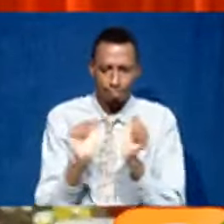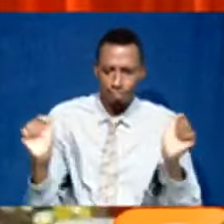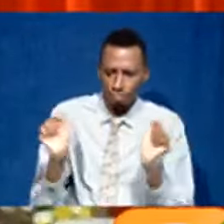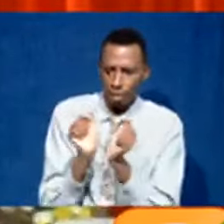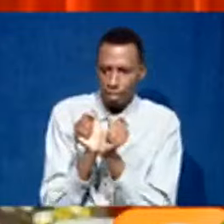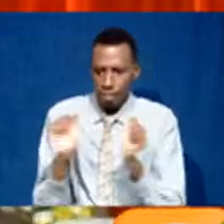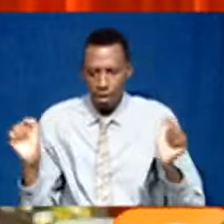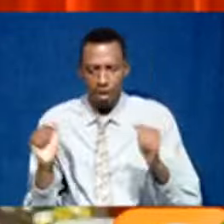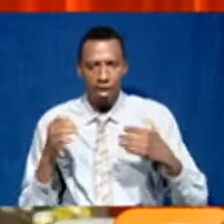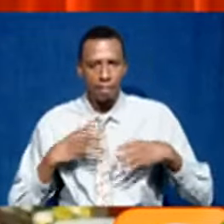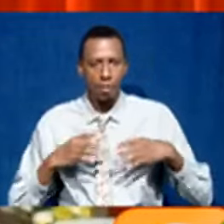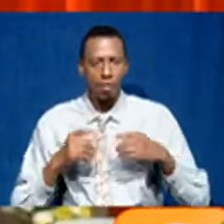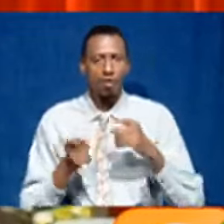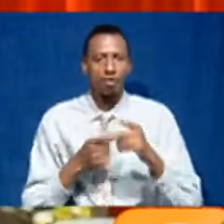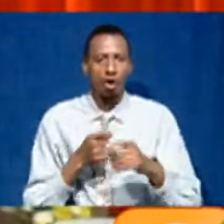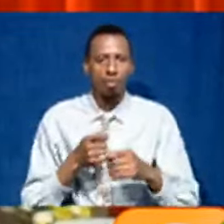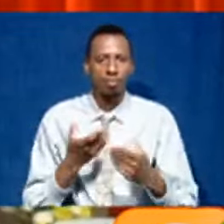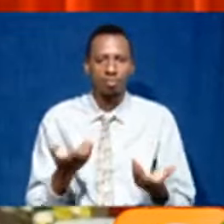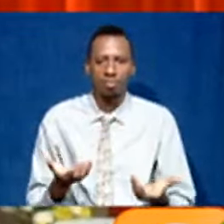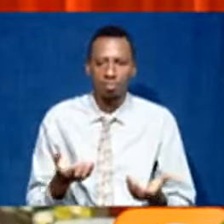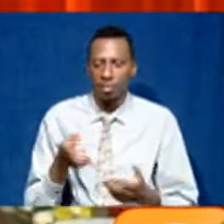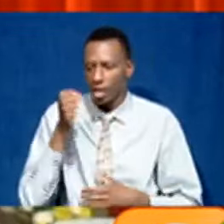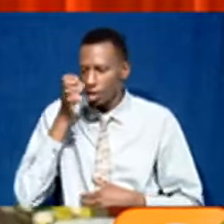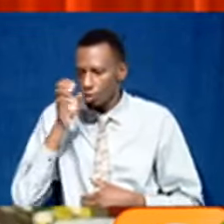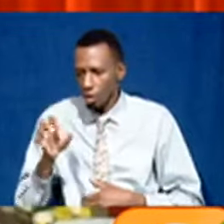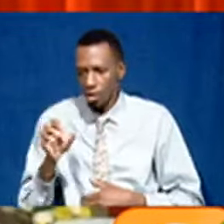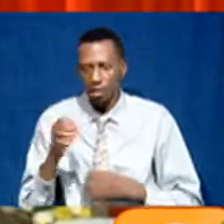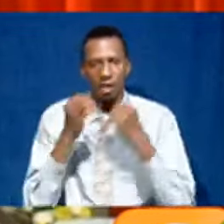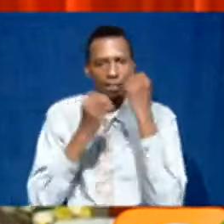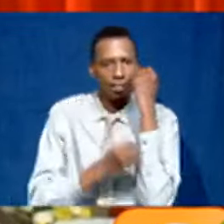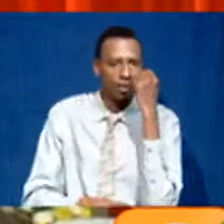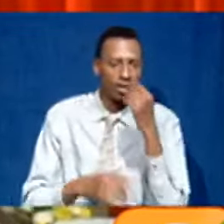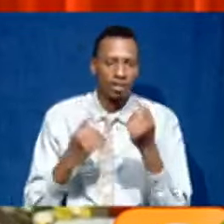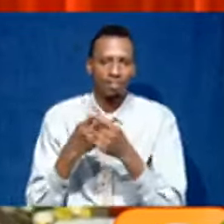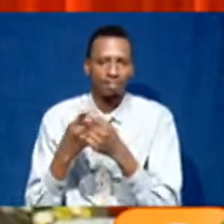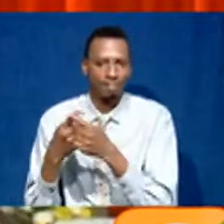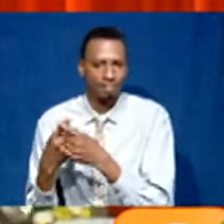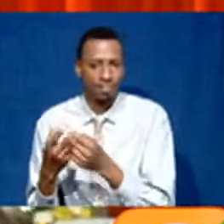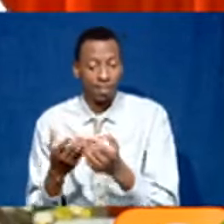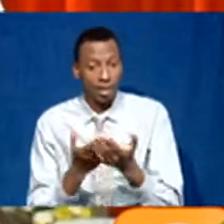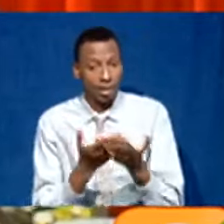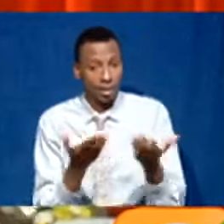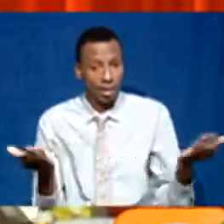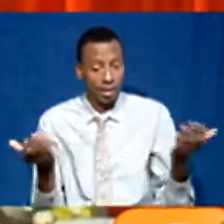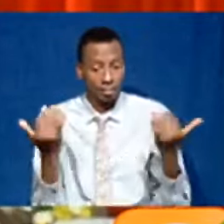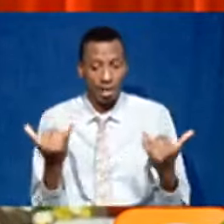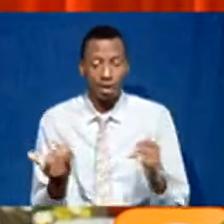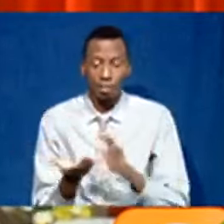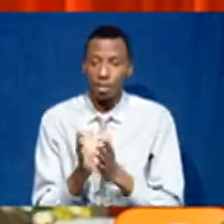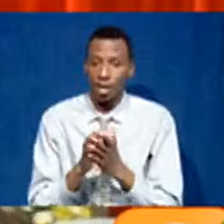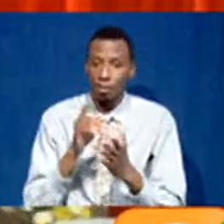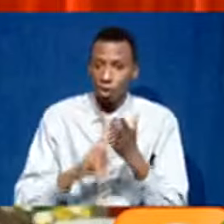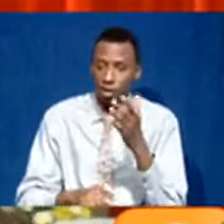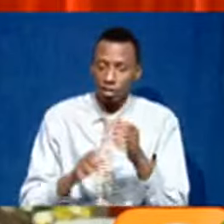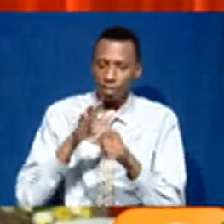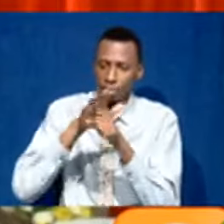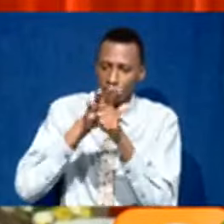poverty, from ignorance, and so on, have turned to be the oppressors of the people.